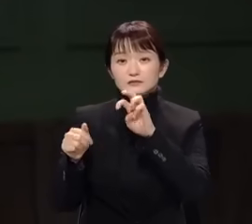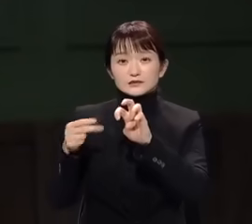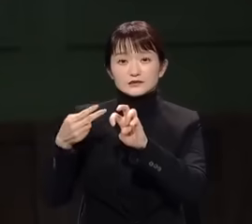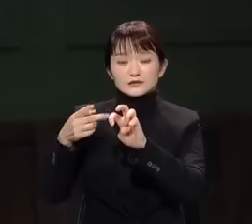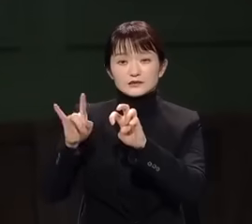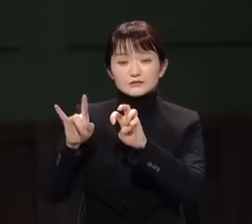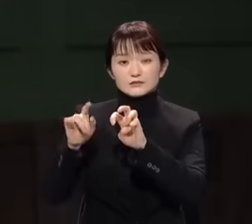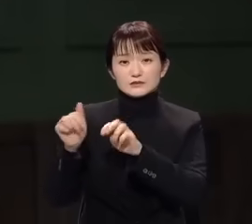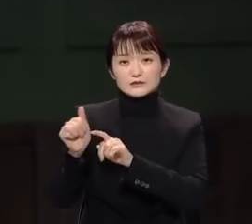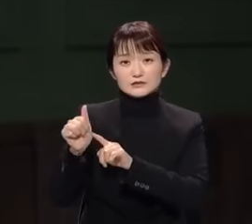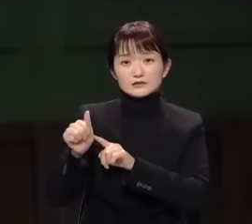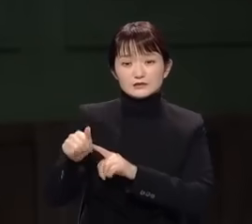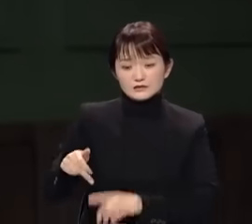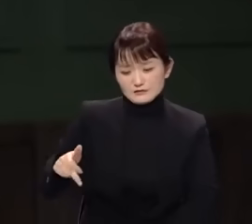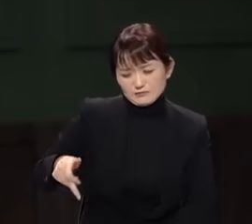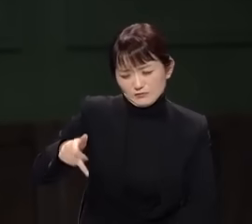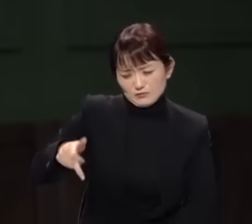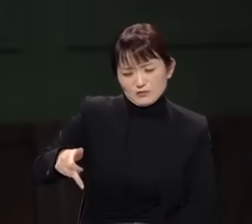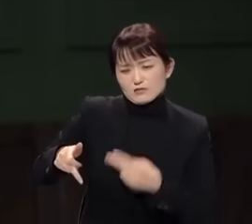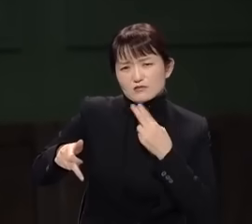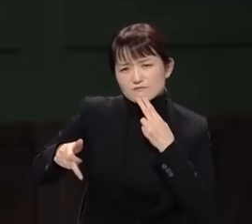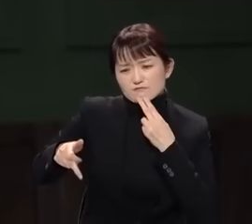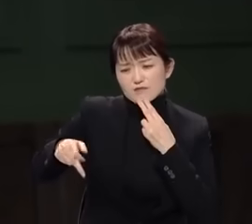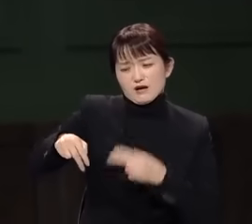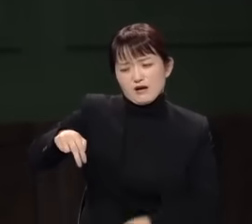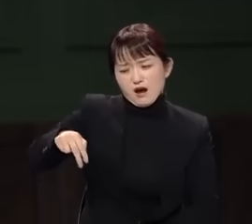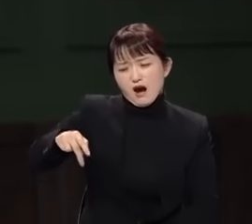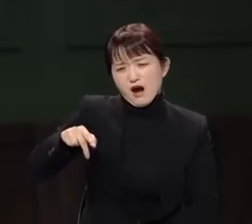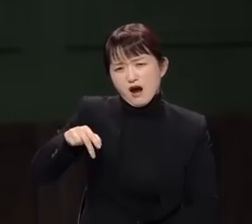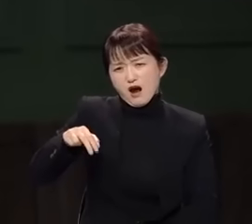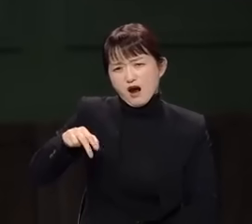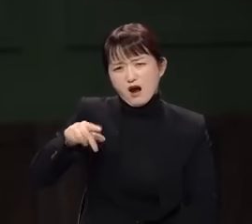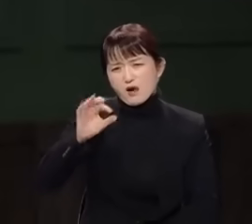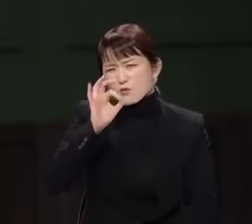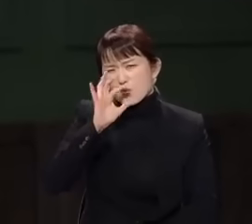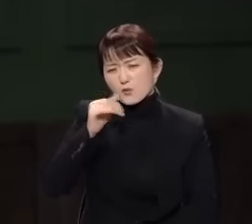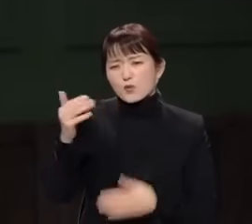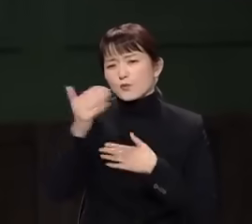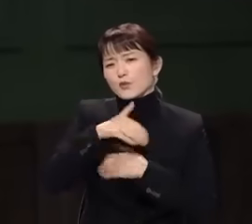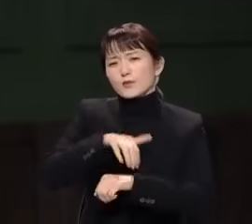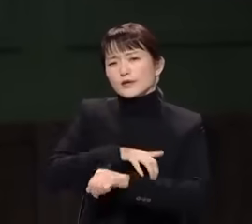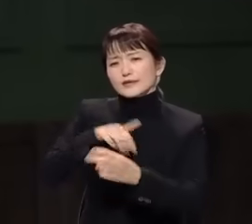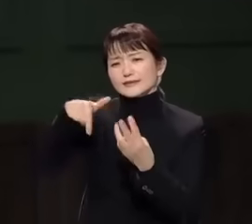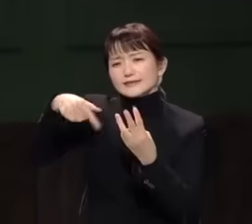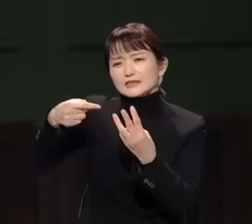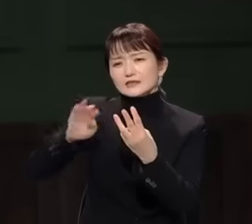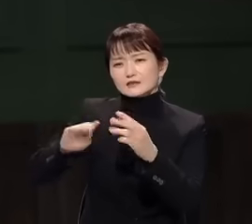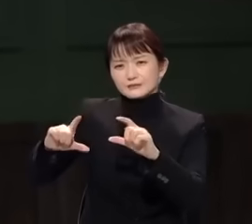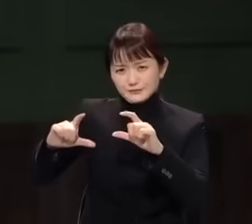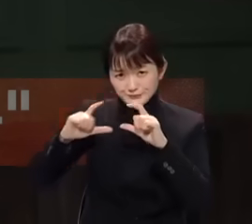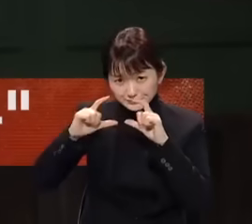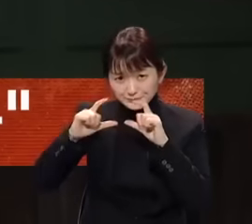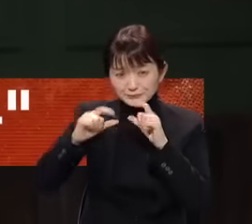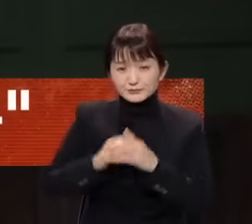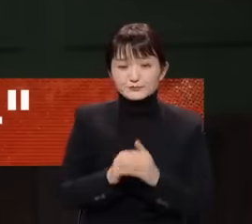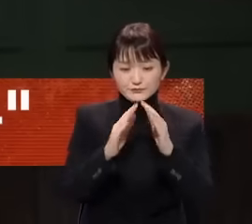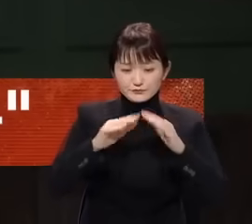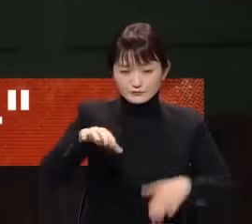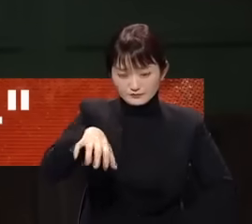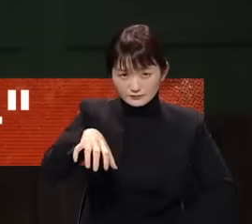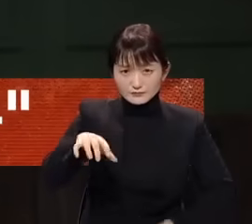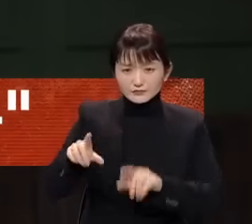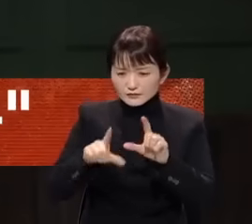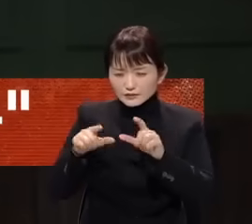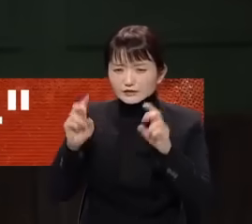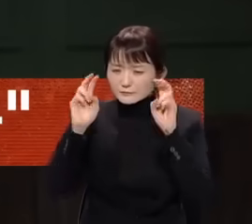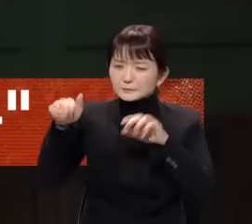남성인데요. 목발이 없으면 걷지 못하는 정도였다고 합니다. 그래서 지체장애 3급 판정을 받은 상태였고 그 전주에서 살면서 직장